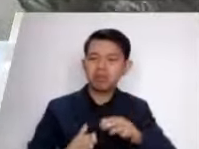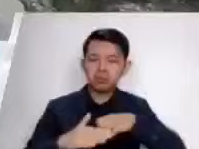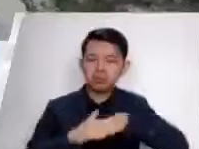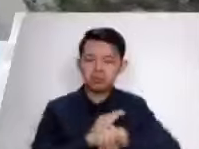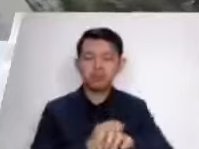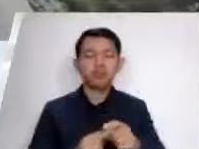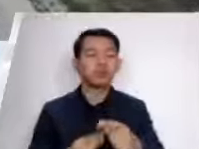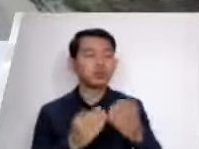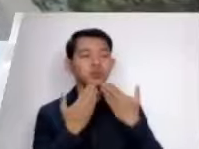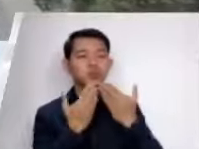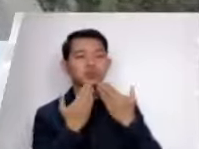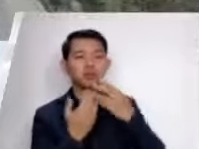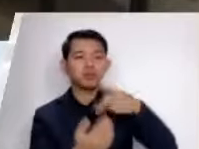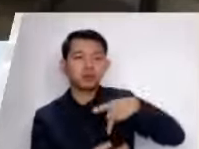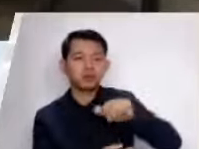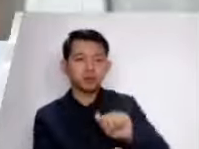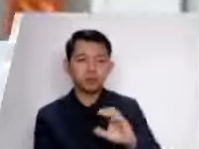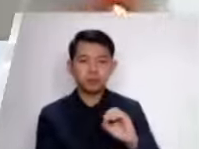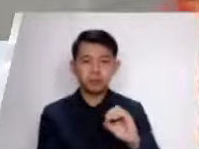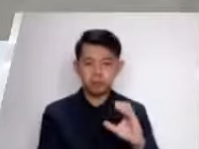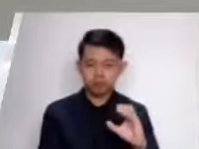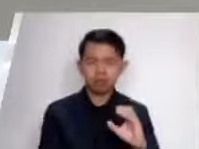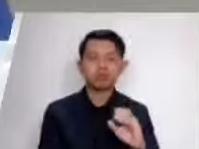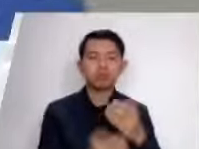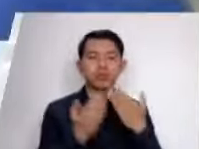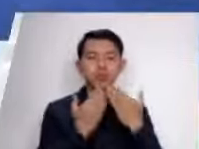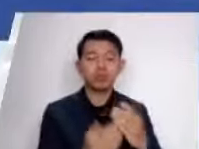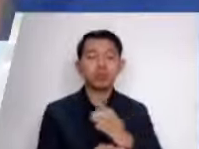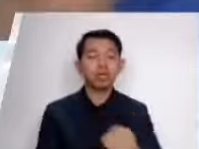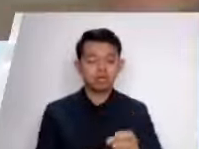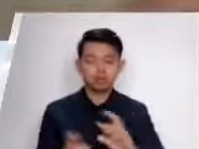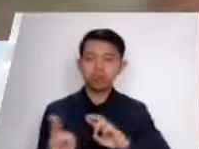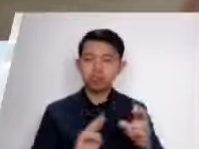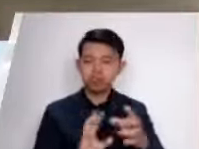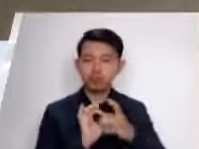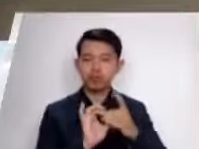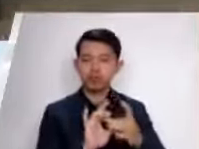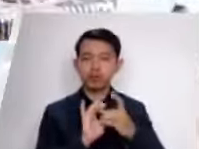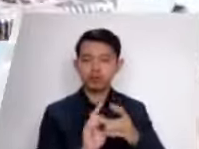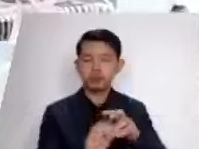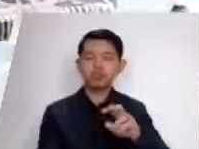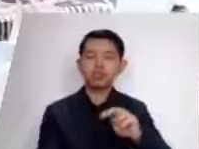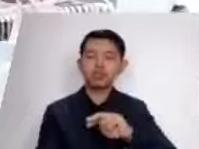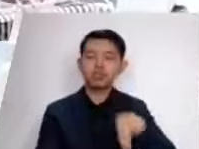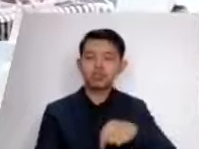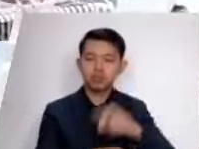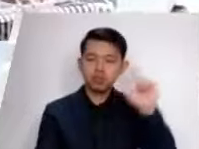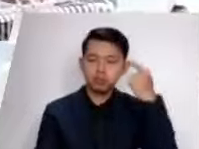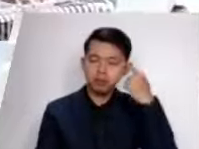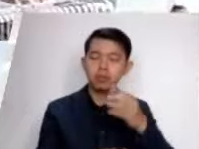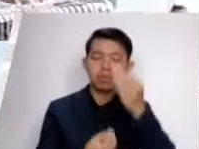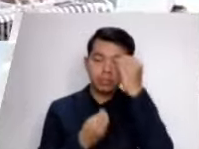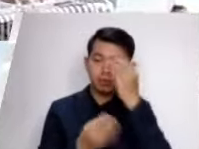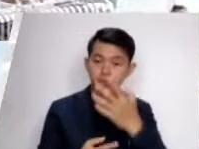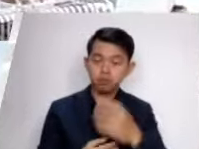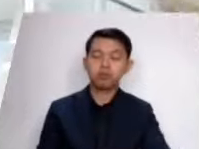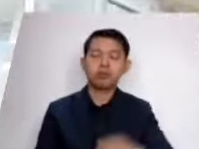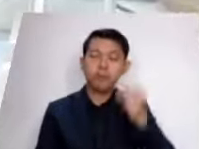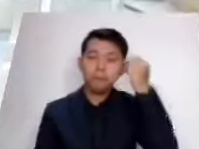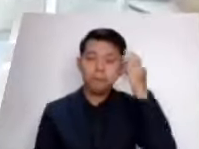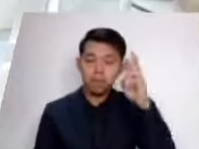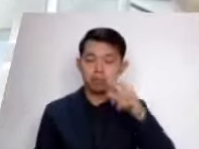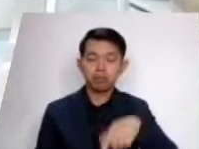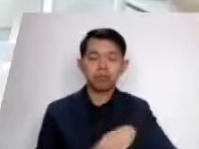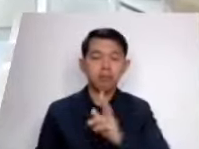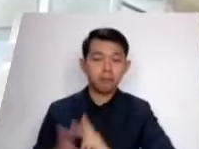at nangakong handa sila makipagtulungan sa national government. Panawagan naman ni Mayor sa mga taga-Porac, huwag maniwala sa fake news.